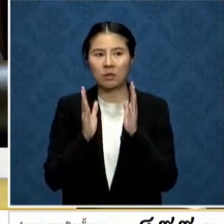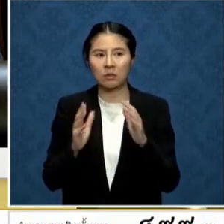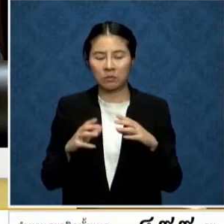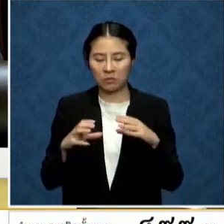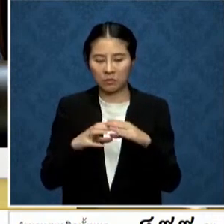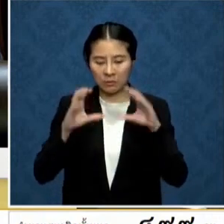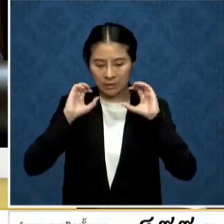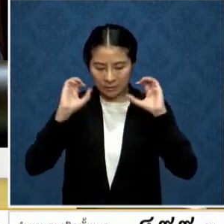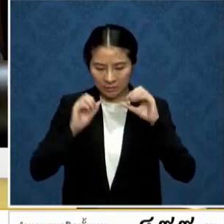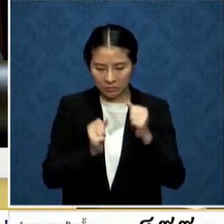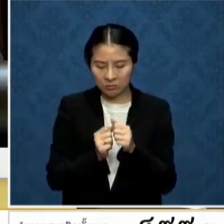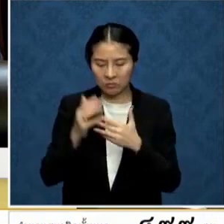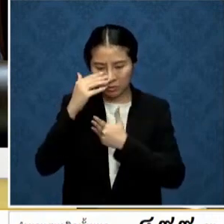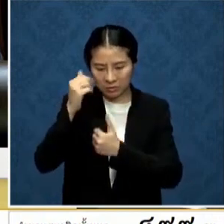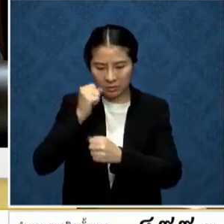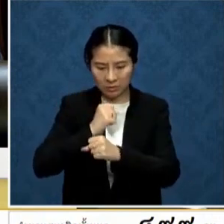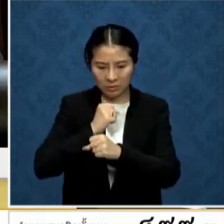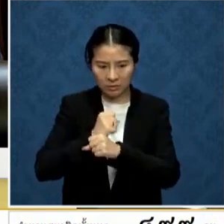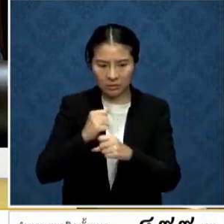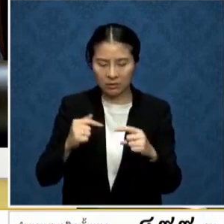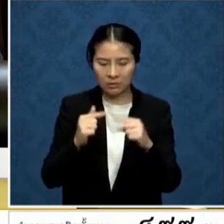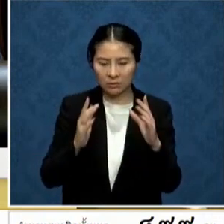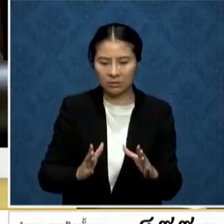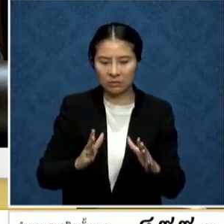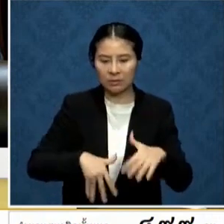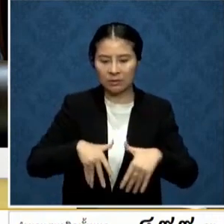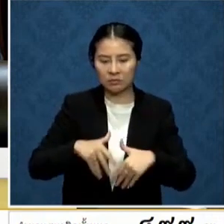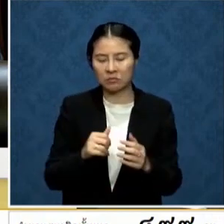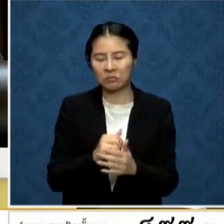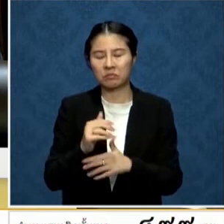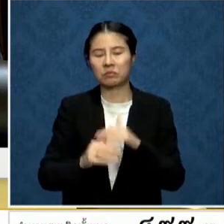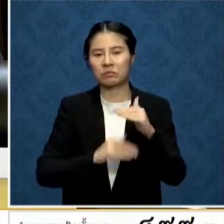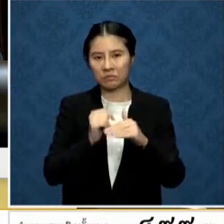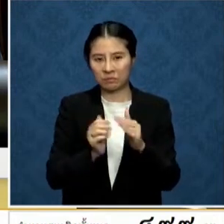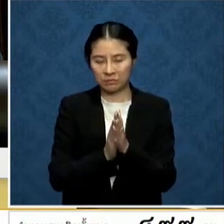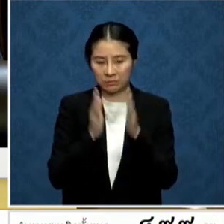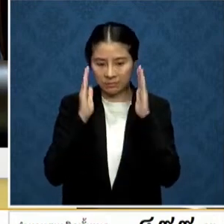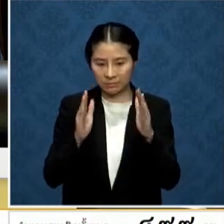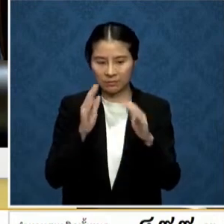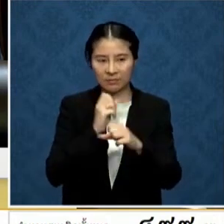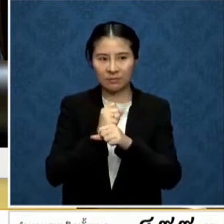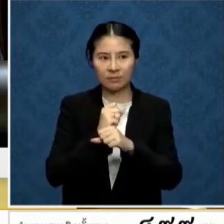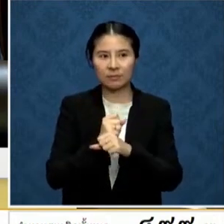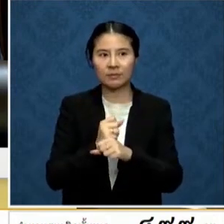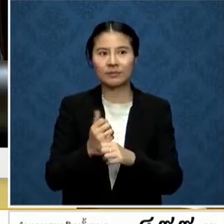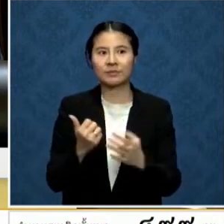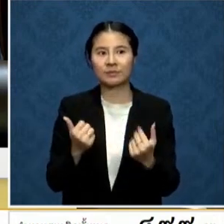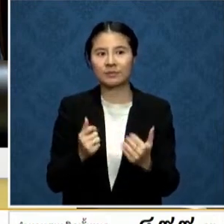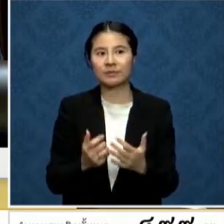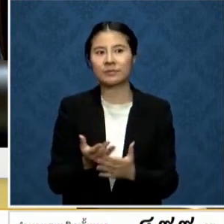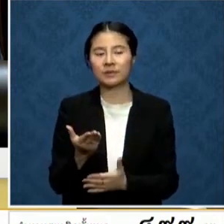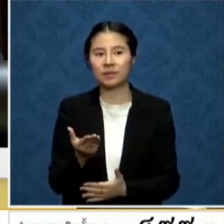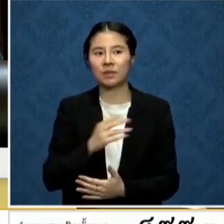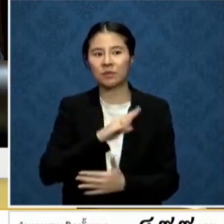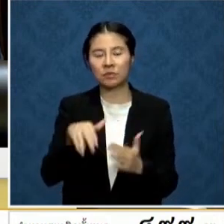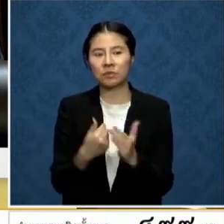กระตือล้นในการที่จะทำหน้าที่ของประชาชนจะดีขึ้นอย่างผิดหูผิดตานะครับขออนุญาตนะครับขอท่านสมาชิกสภาทุกท่าน